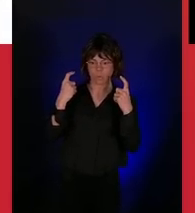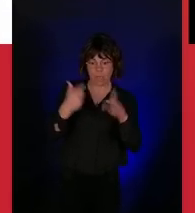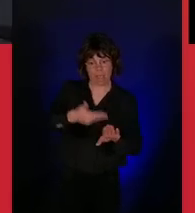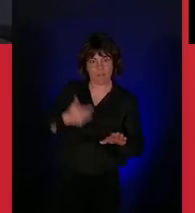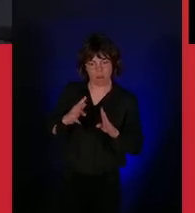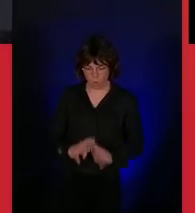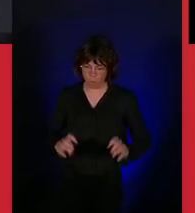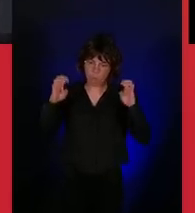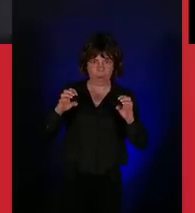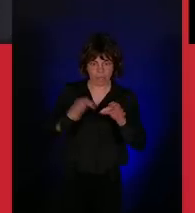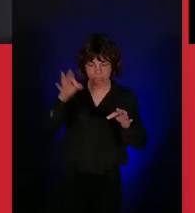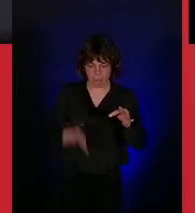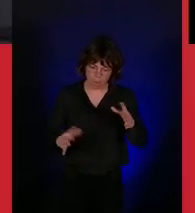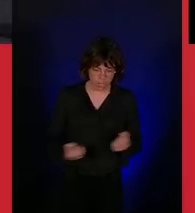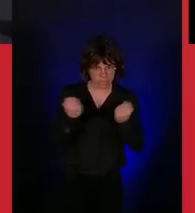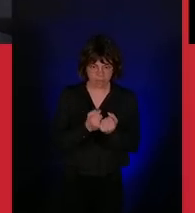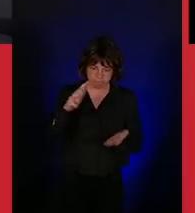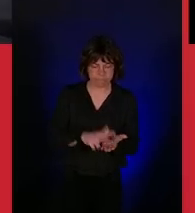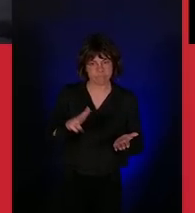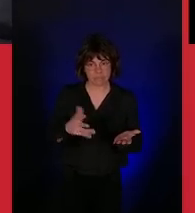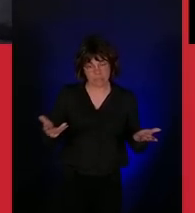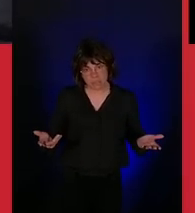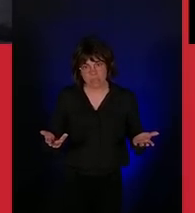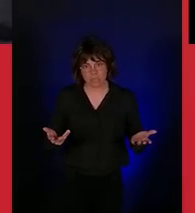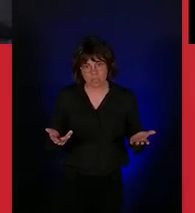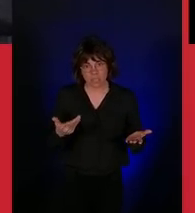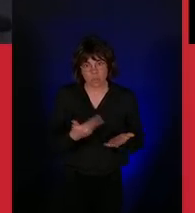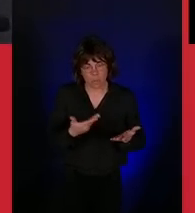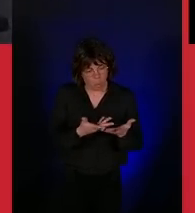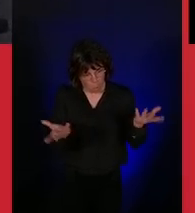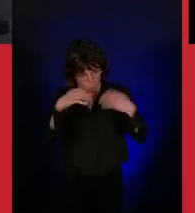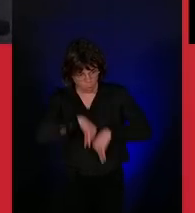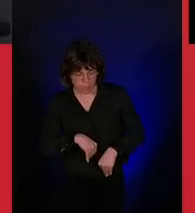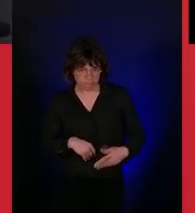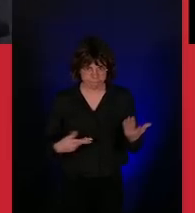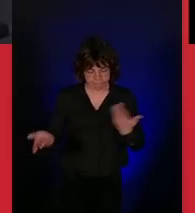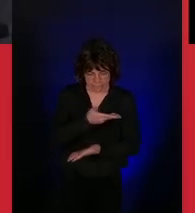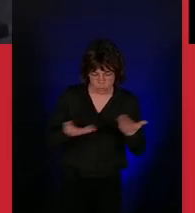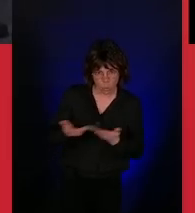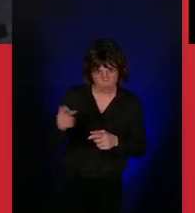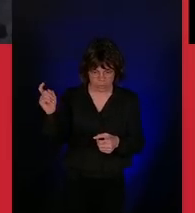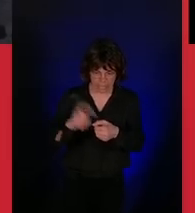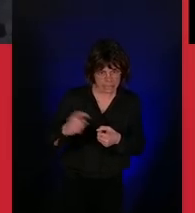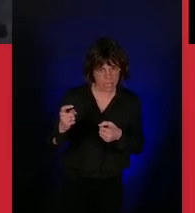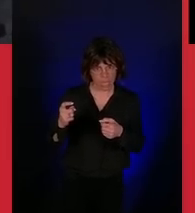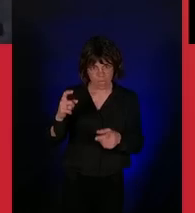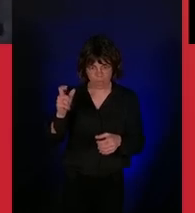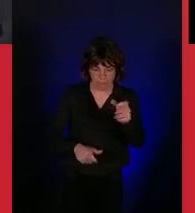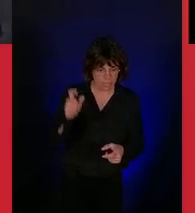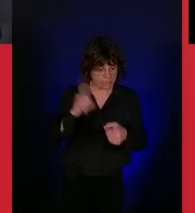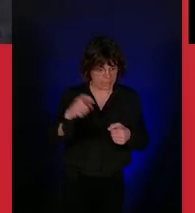la rédaction du rapport d'activité, afin d'en permettre l'appropriation et la discussion des syndiqués dans les syndicats